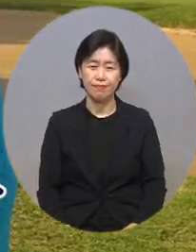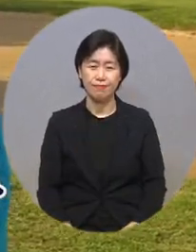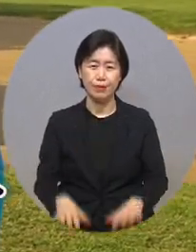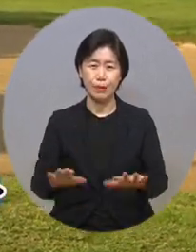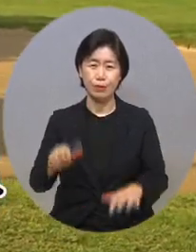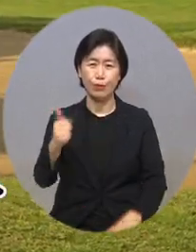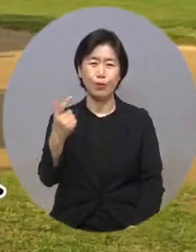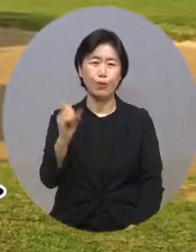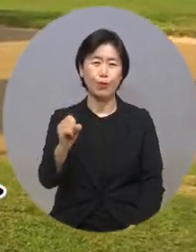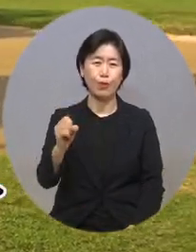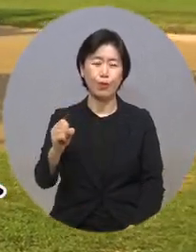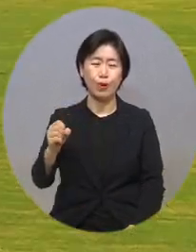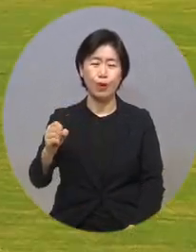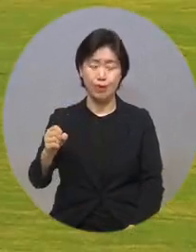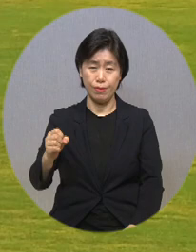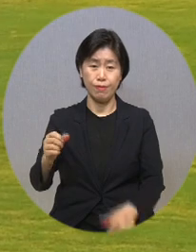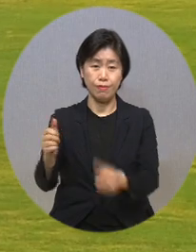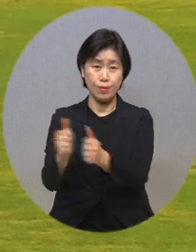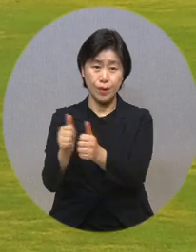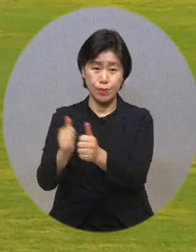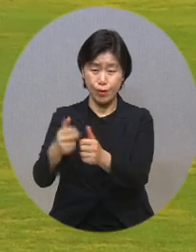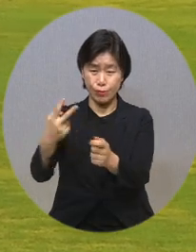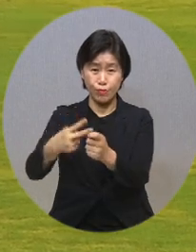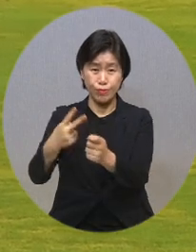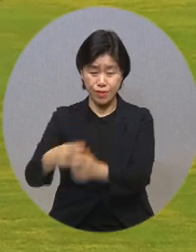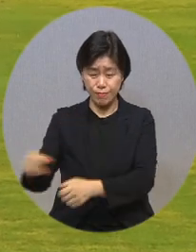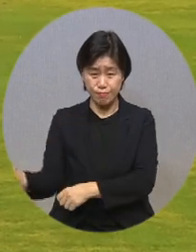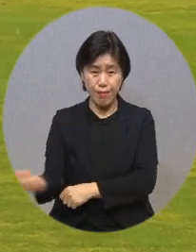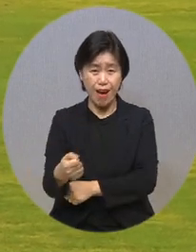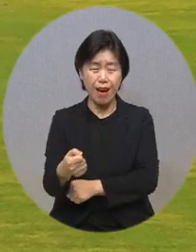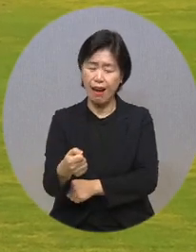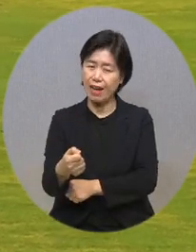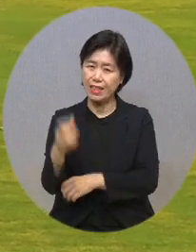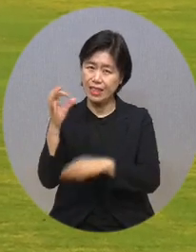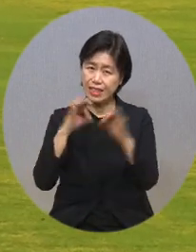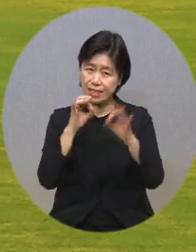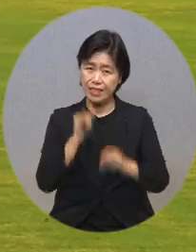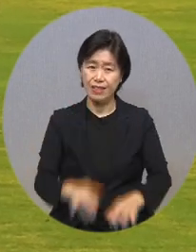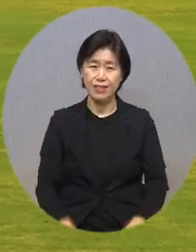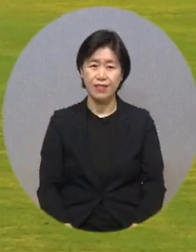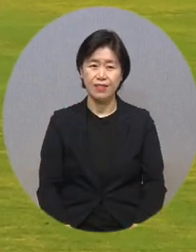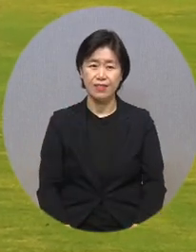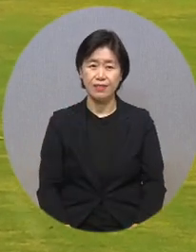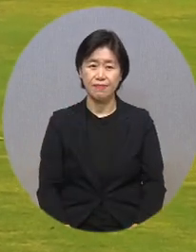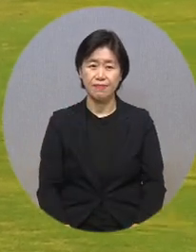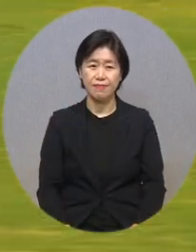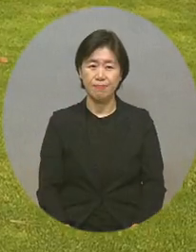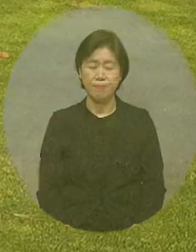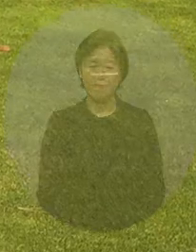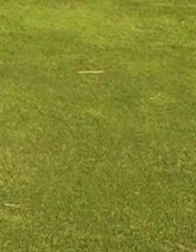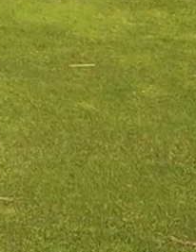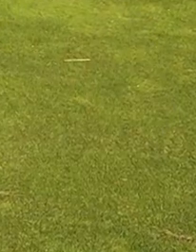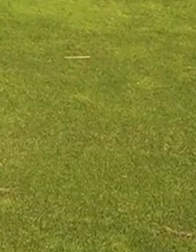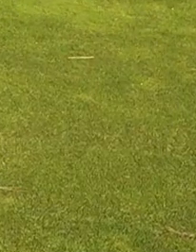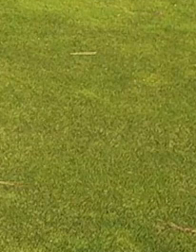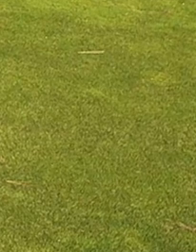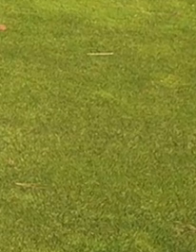샷으로 날리시는데 이런 볼 안 치는데 망했다. 어떻게 지금?